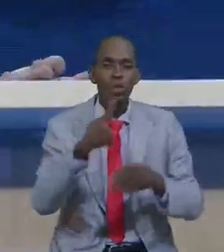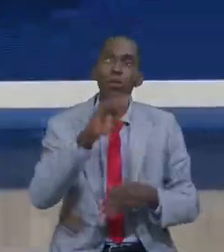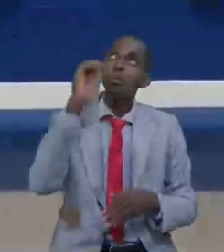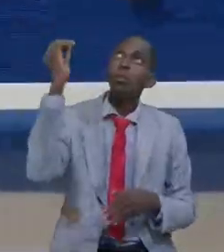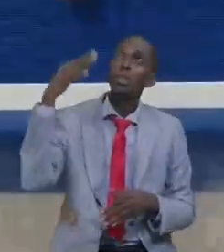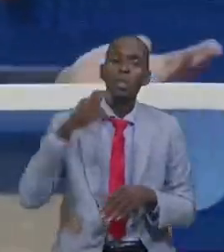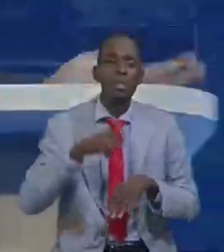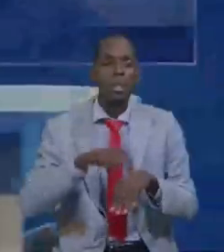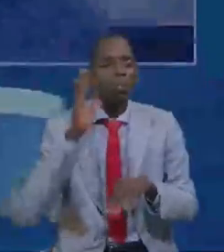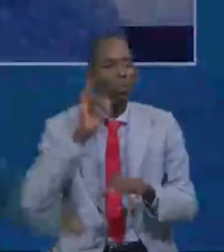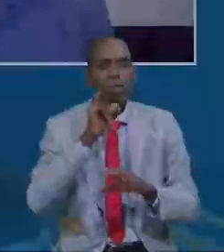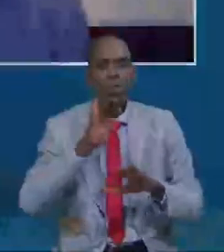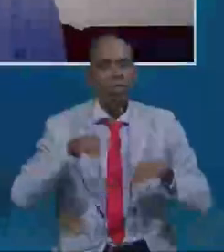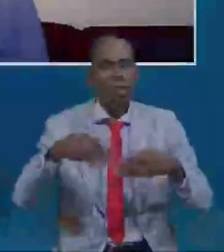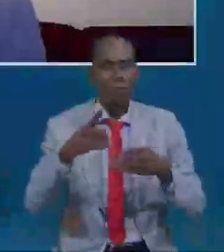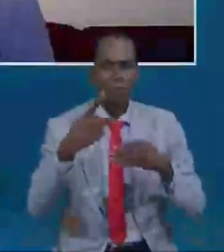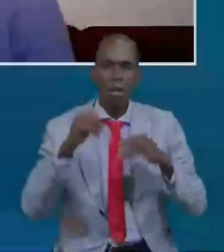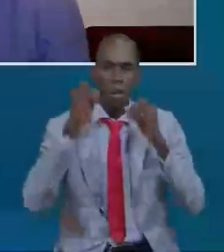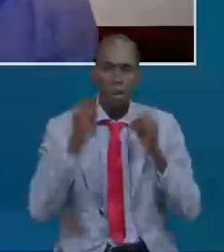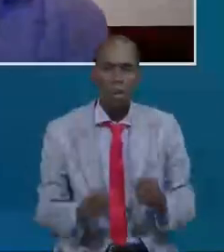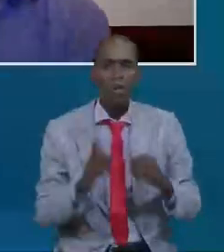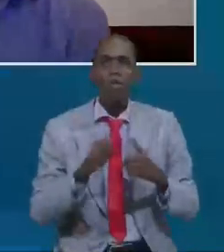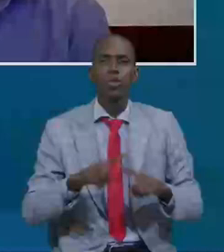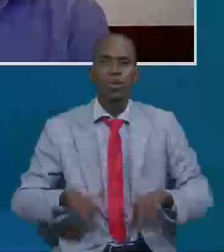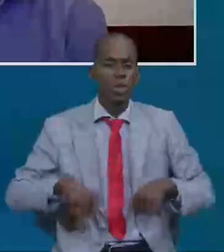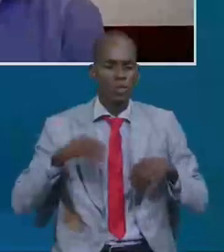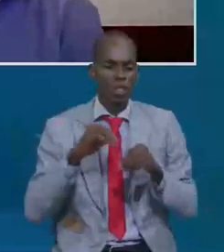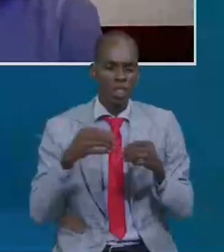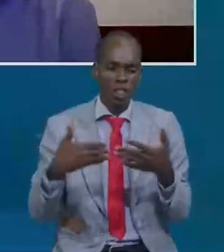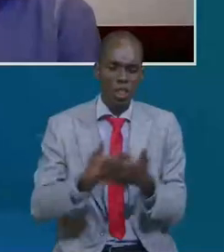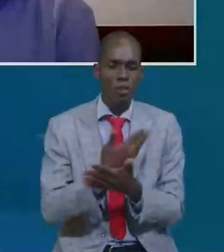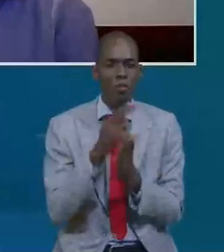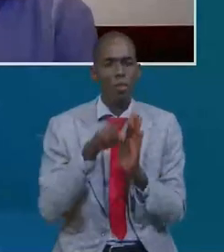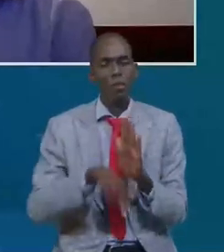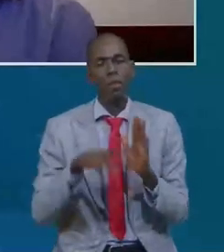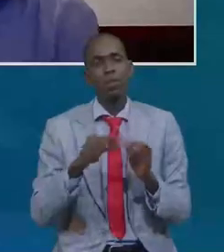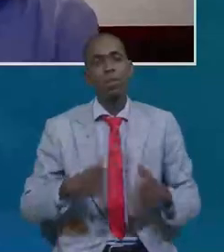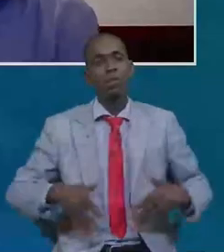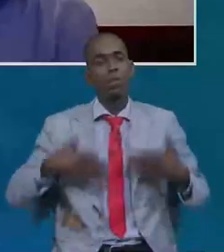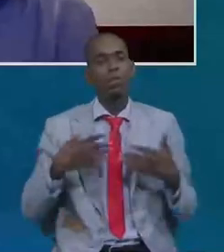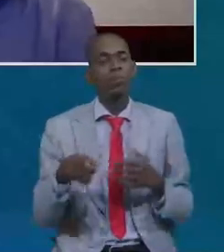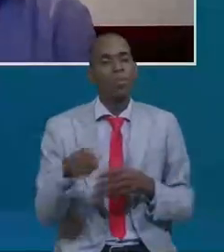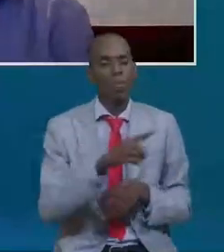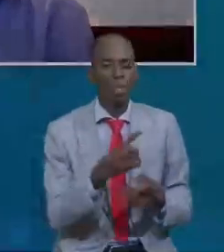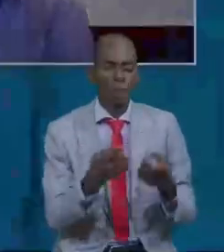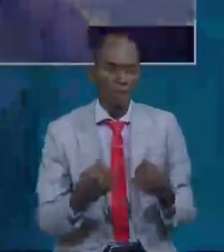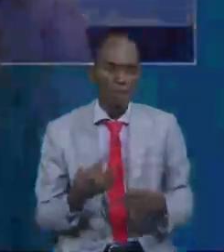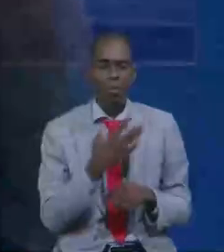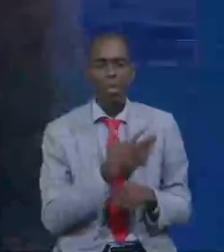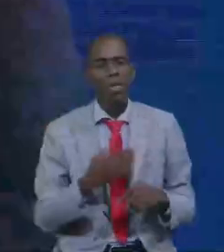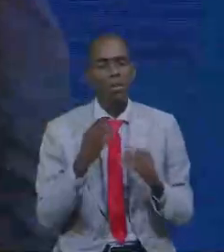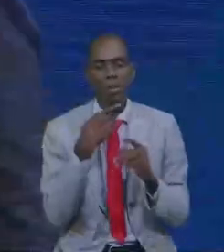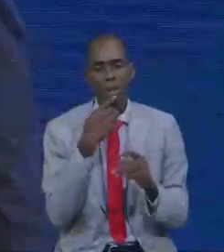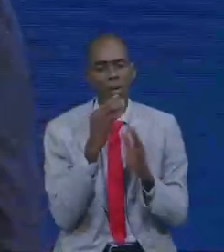va pas te donner le pouvoir de mener une vie victorieuse. Ils sont venus pour des prix pour nous.